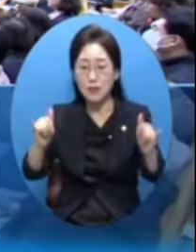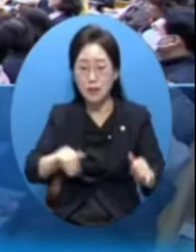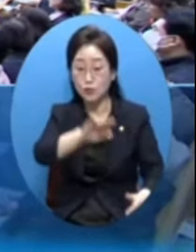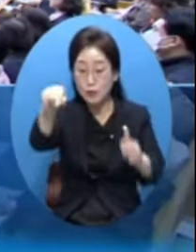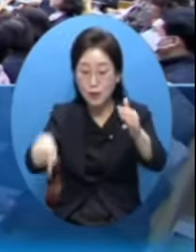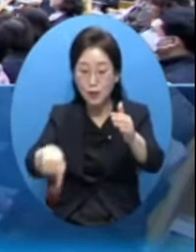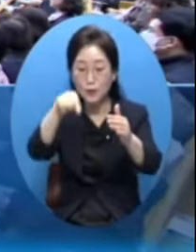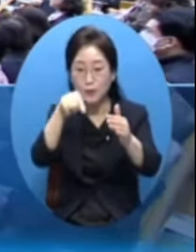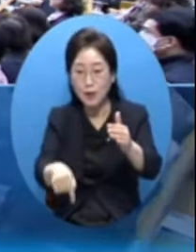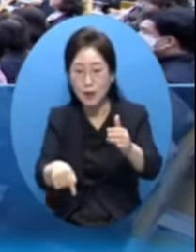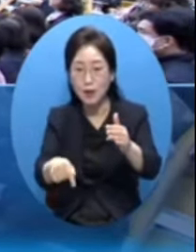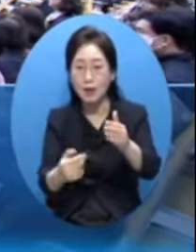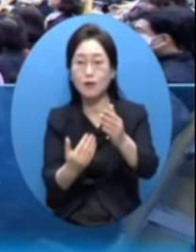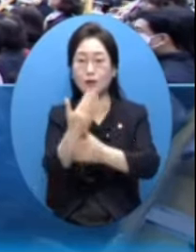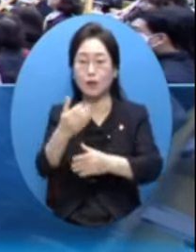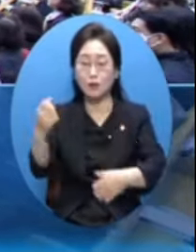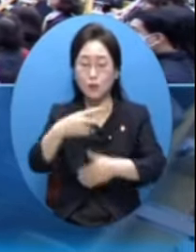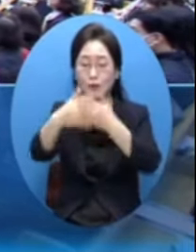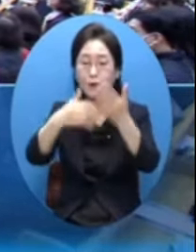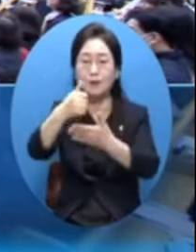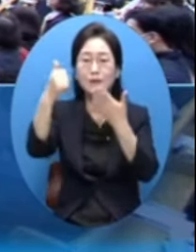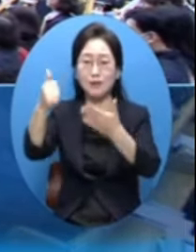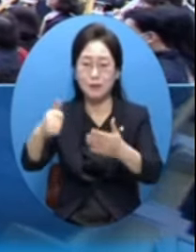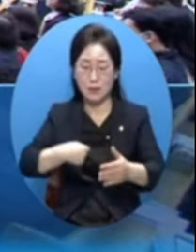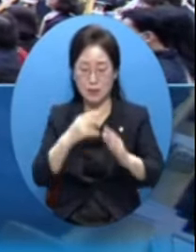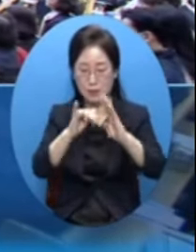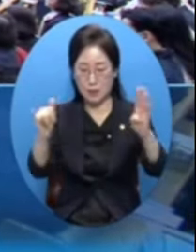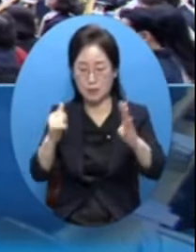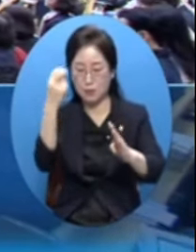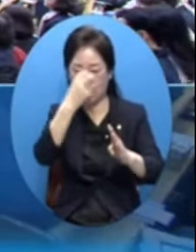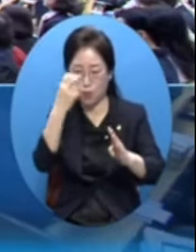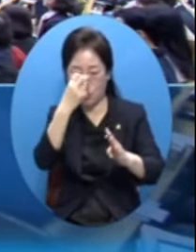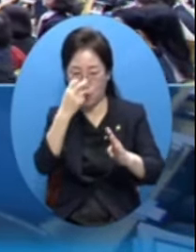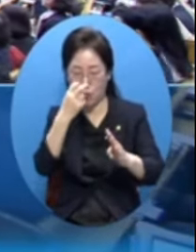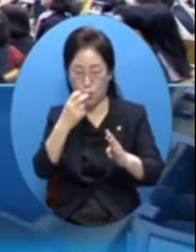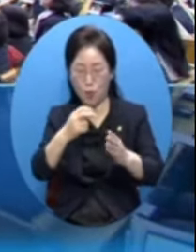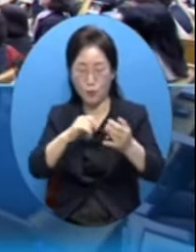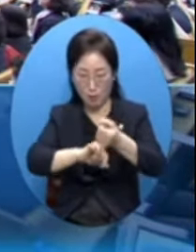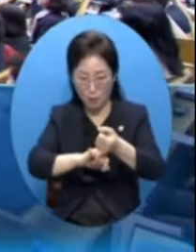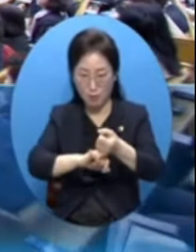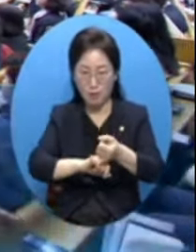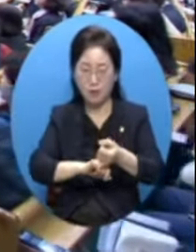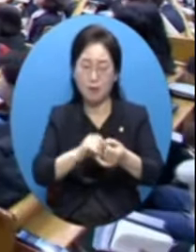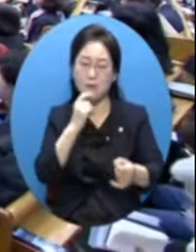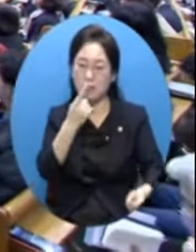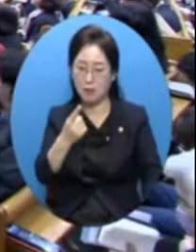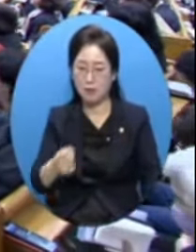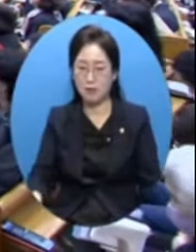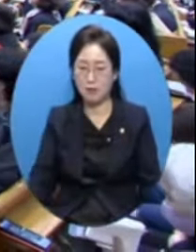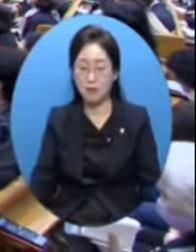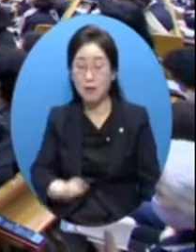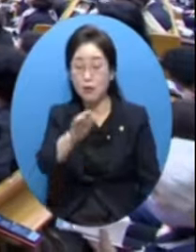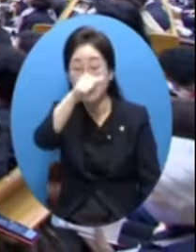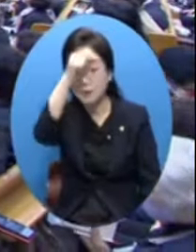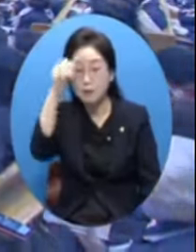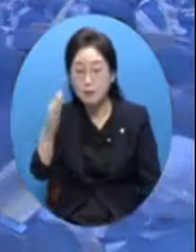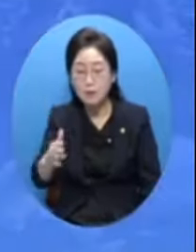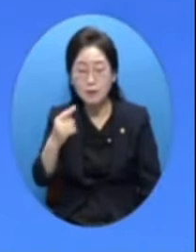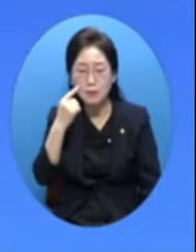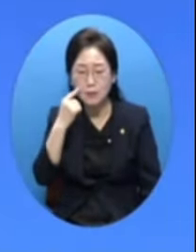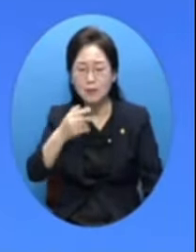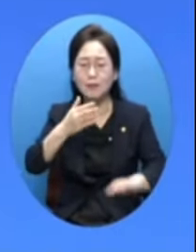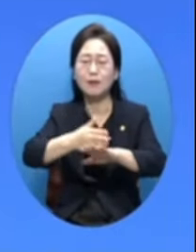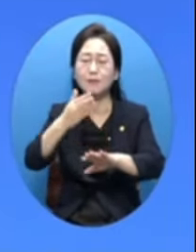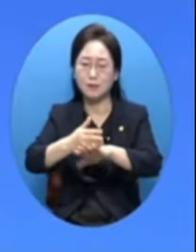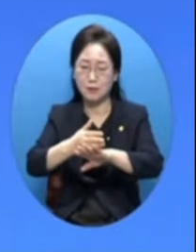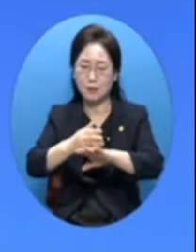우리 가운데 일어나셨다 하고 또 하나님께서 자기 백성을 돌보셨다 하더라. 우리 일생은 한평생 감사 일생이